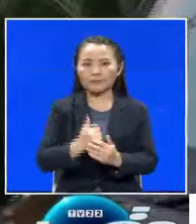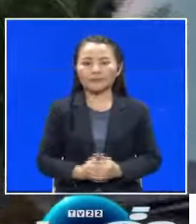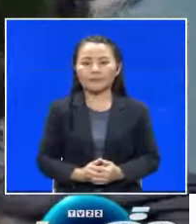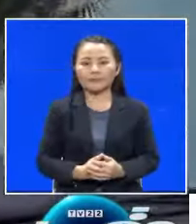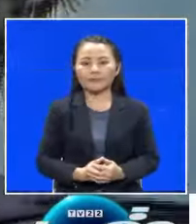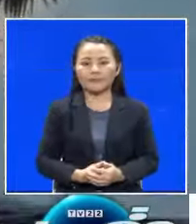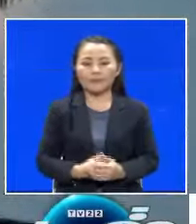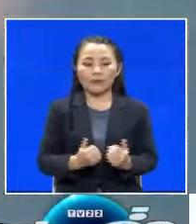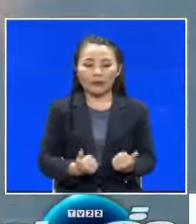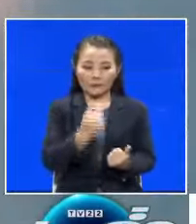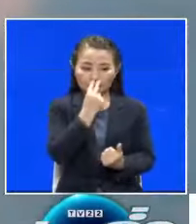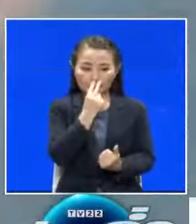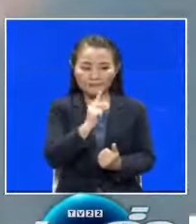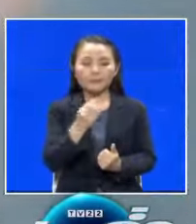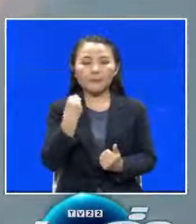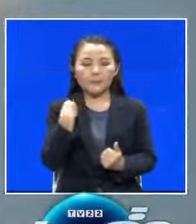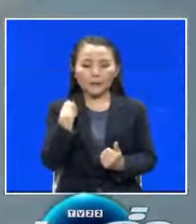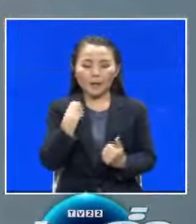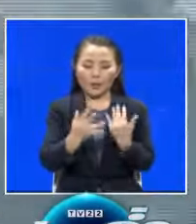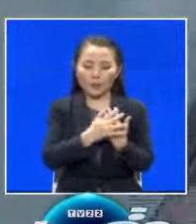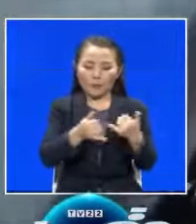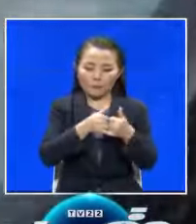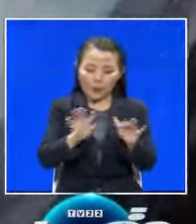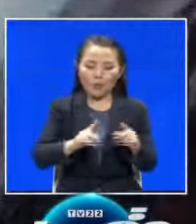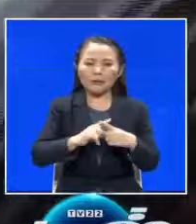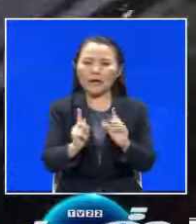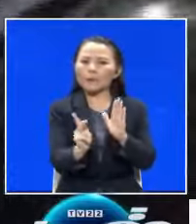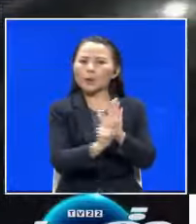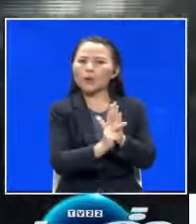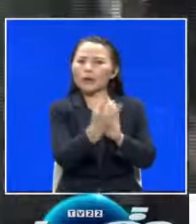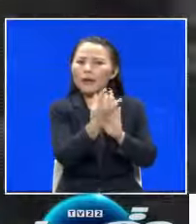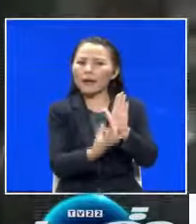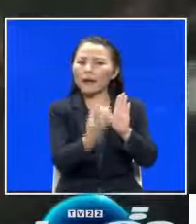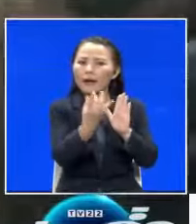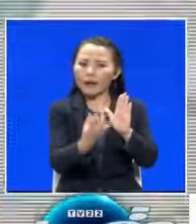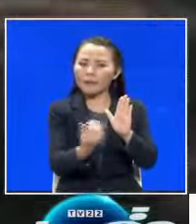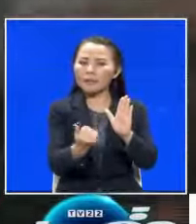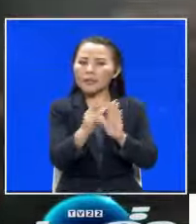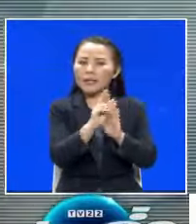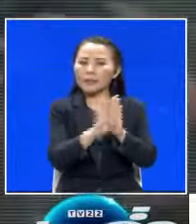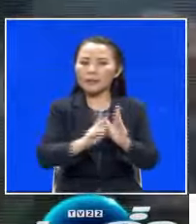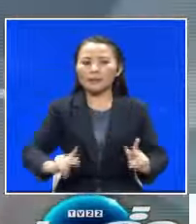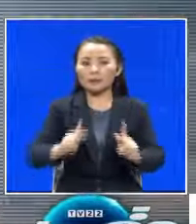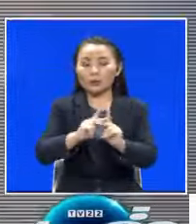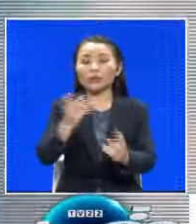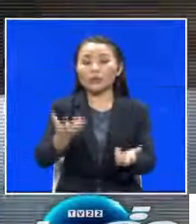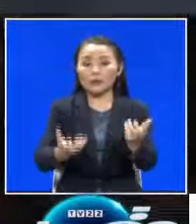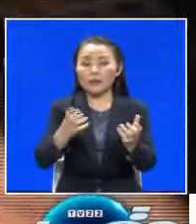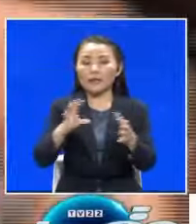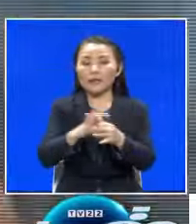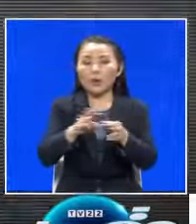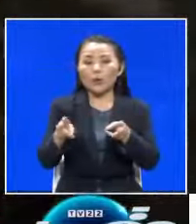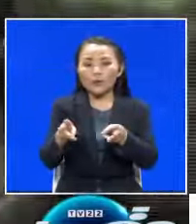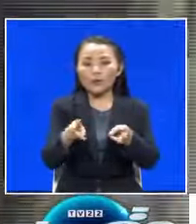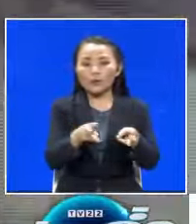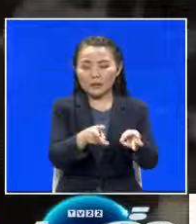าดูข้อจำกัดและเงื่อนไขที่ถูกกำหนดกันไว้ก่อนนะคะซึ่งเงื่อนไขนี้นะคะก็เป็นไปตามระเบียบของกระทรวงยุติธรรมว่าด้วยหลักเกณฑ์วิธี